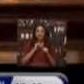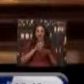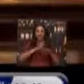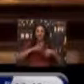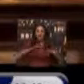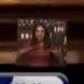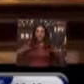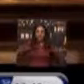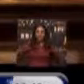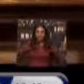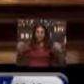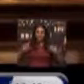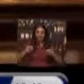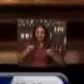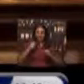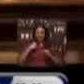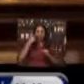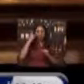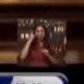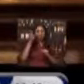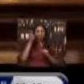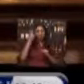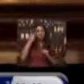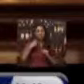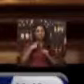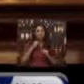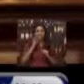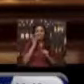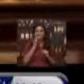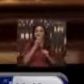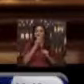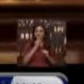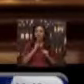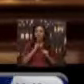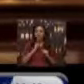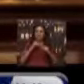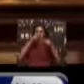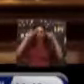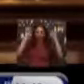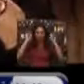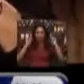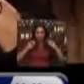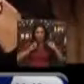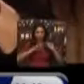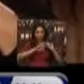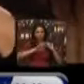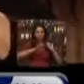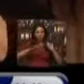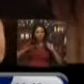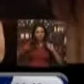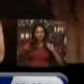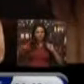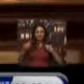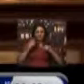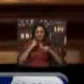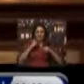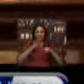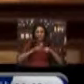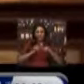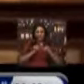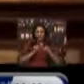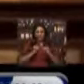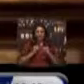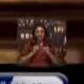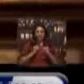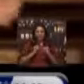والناس كلها حبت هميس. هميس وعروسه النيل الجميله هميس. هميس دي فكرتي انا. احكي لي بقى ايه عروسه